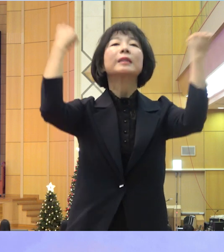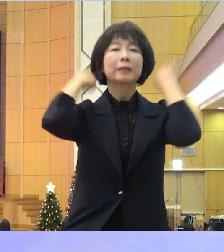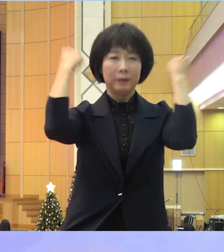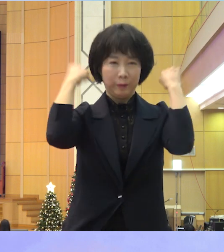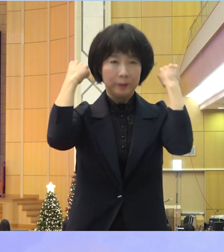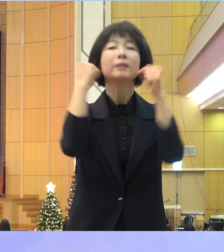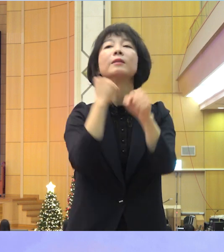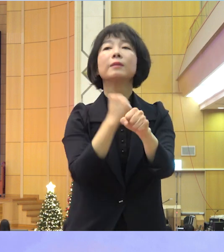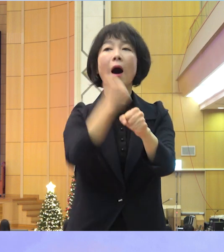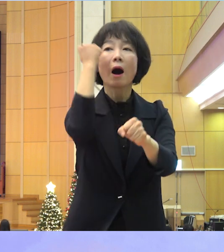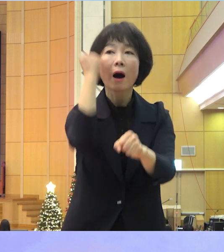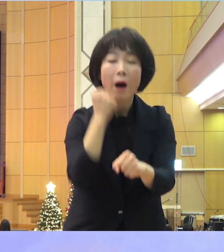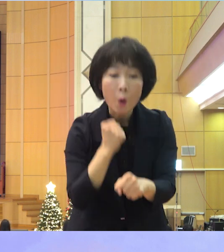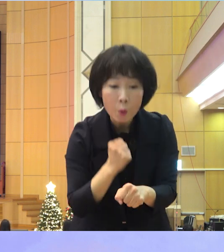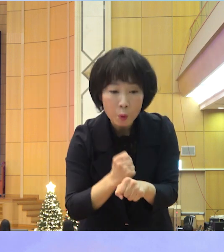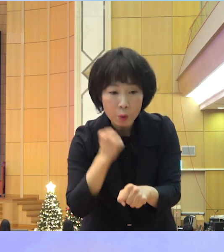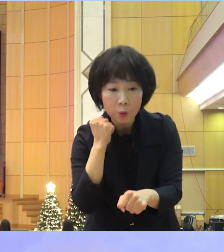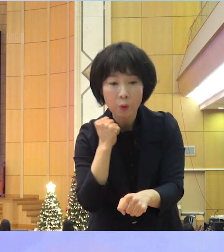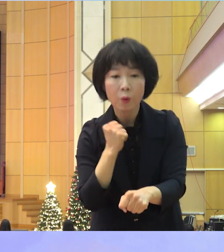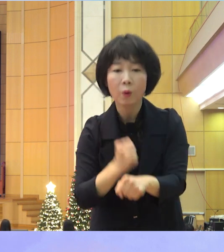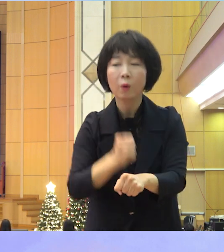몸이